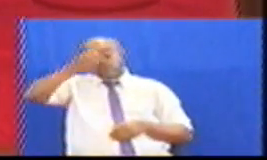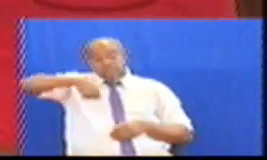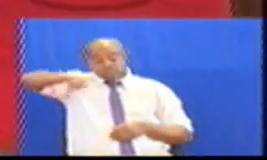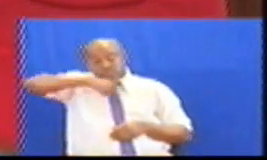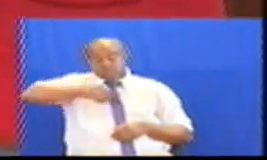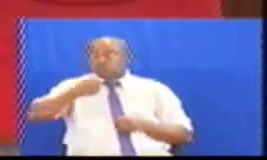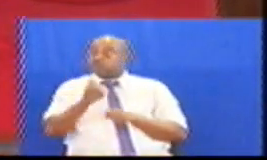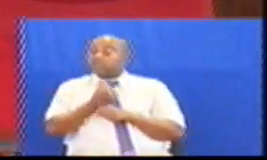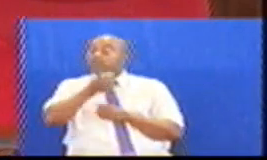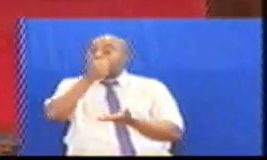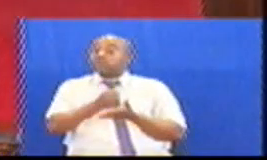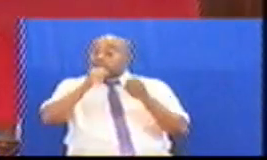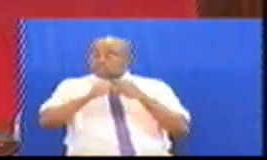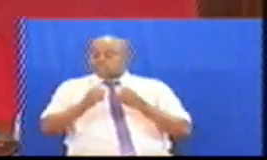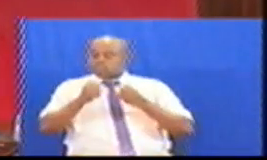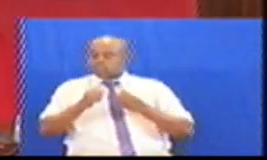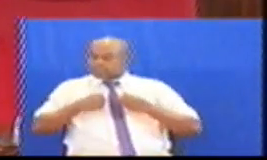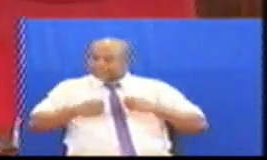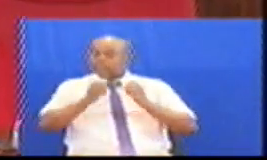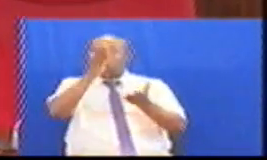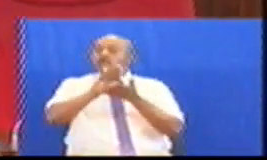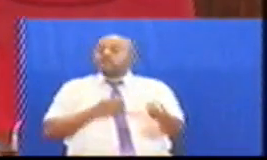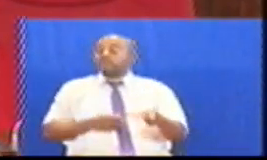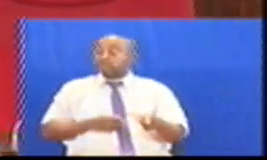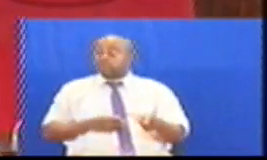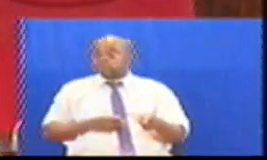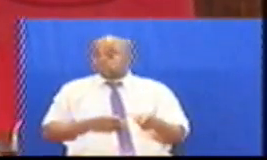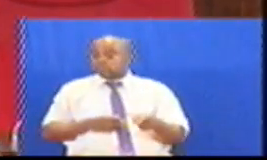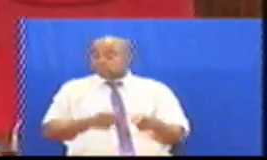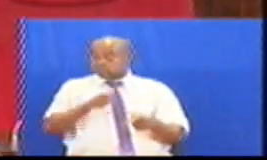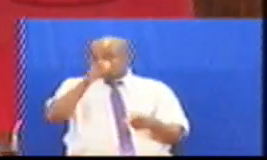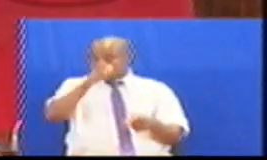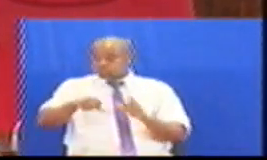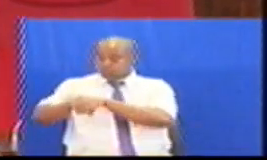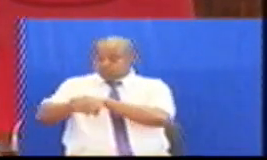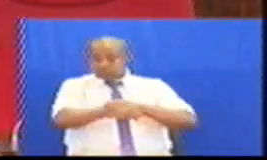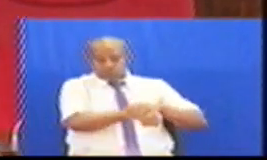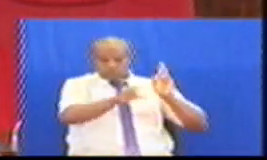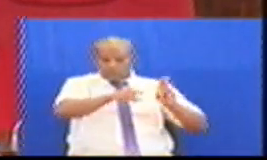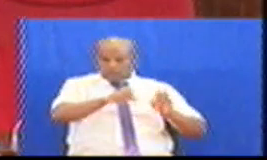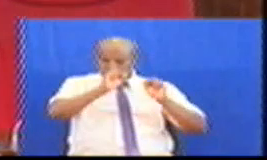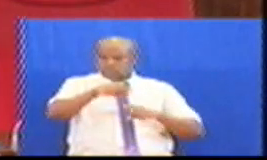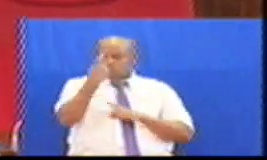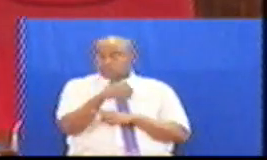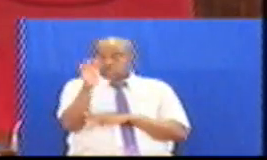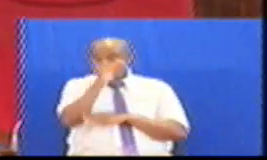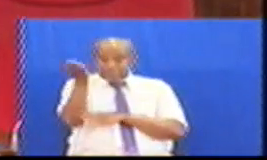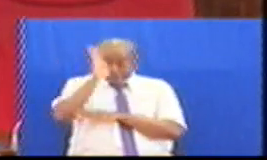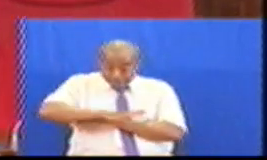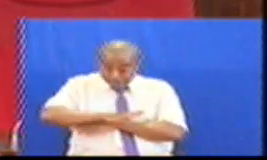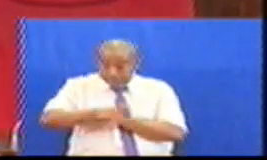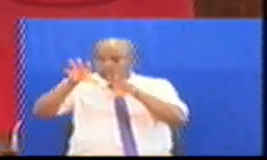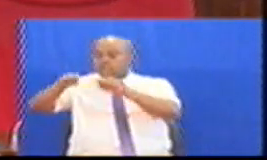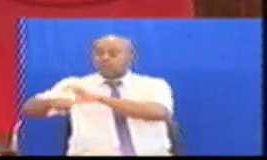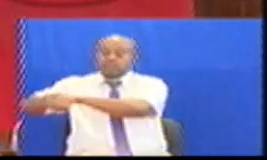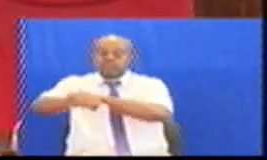maamuzi tutende haki, tupeleke watu mahakamani baada kumaliza ushahidi wote.